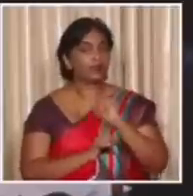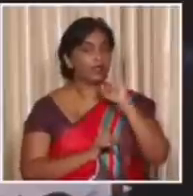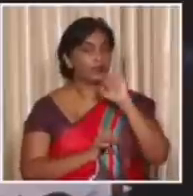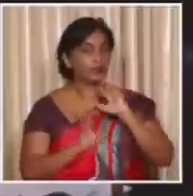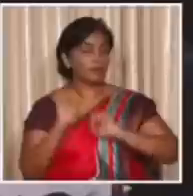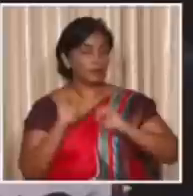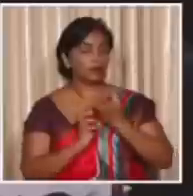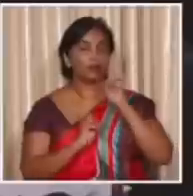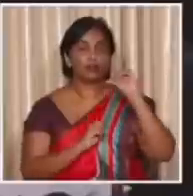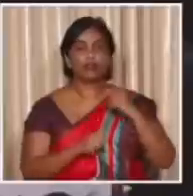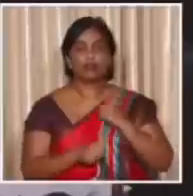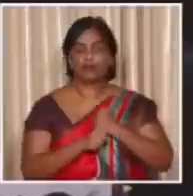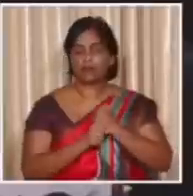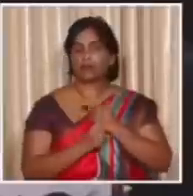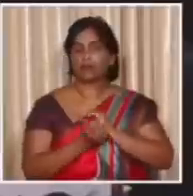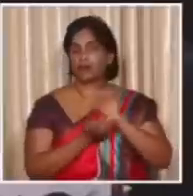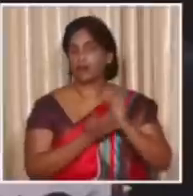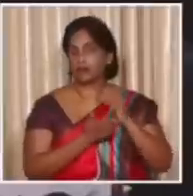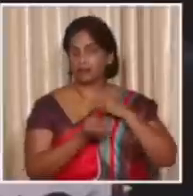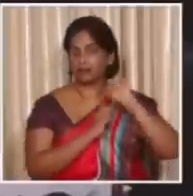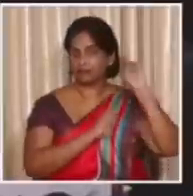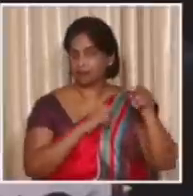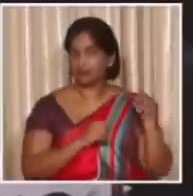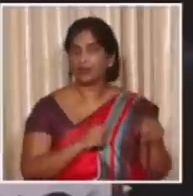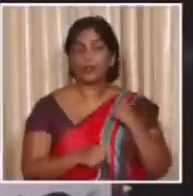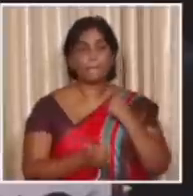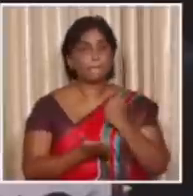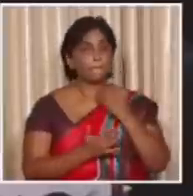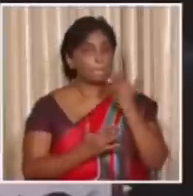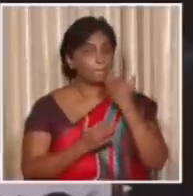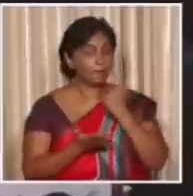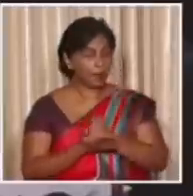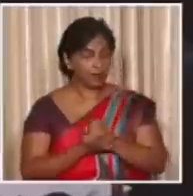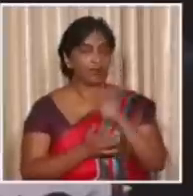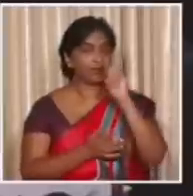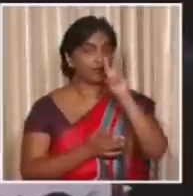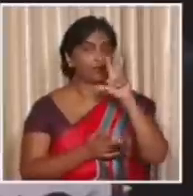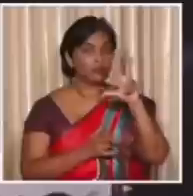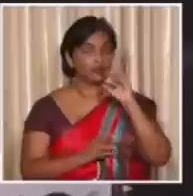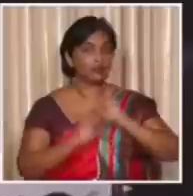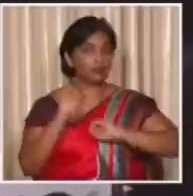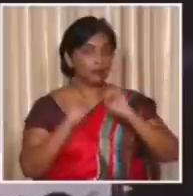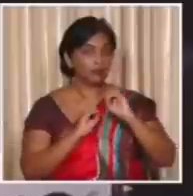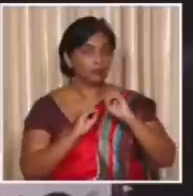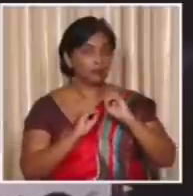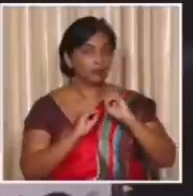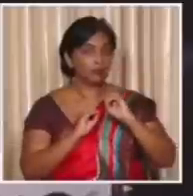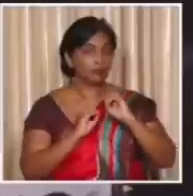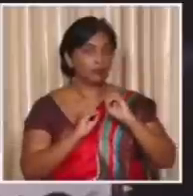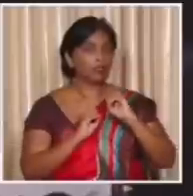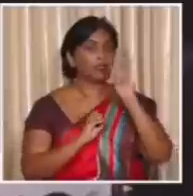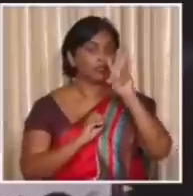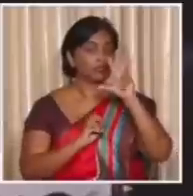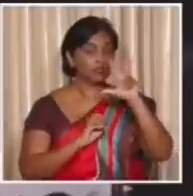65ක් ආයෝජනය කරලා තියෙන භාණ්ඩාගාර බැඳුම් කර සහ භාණ්ඩාගාර බිල්පත් වල මහජන බැංකුව ගලුවොත් 38ක් ආයෝජනය කරලා තියෙන